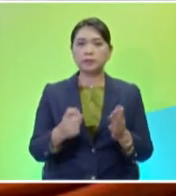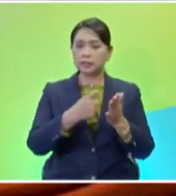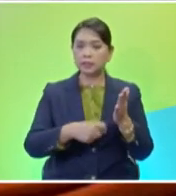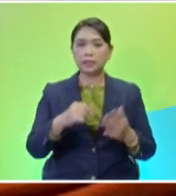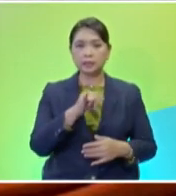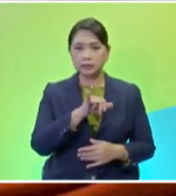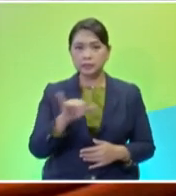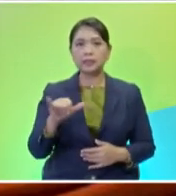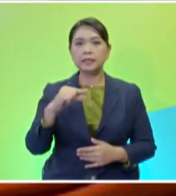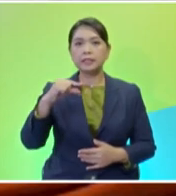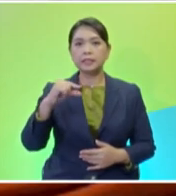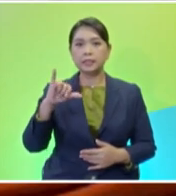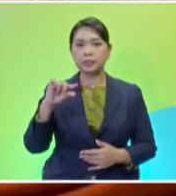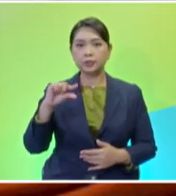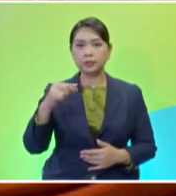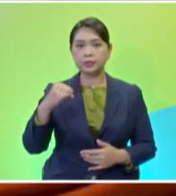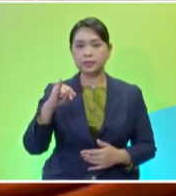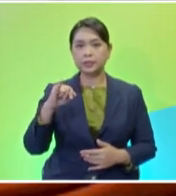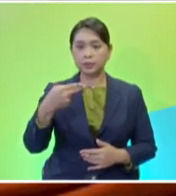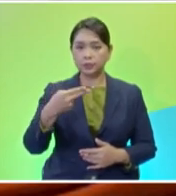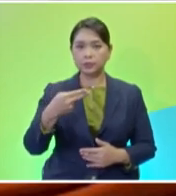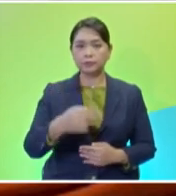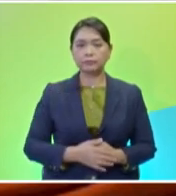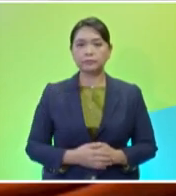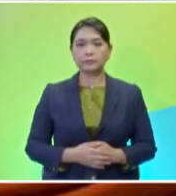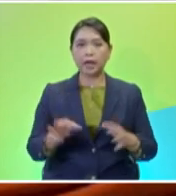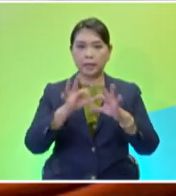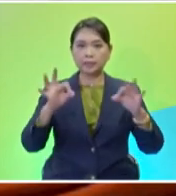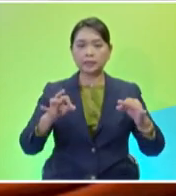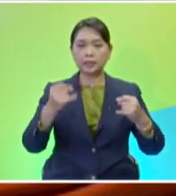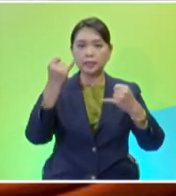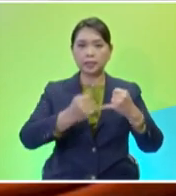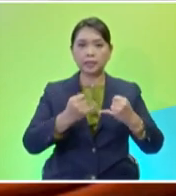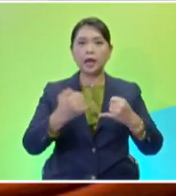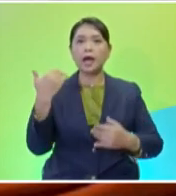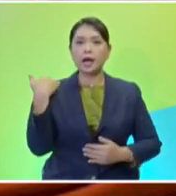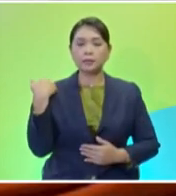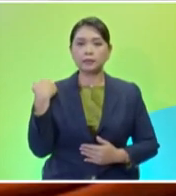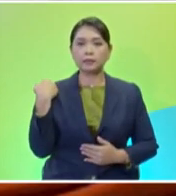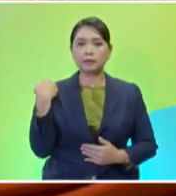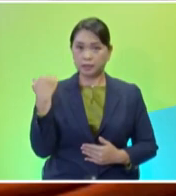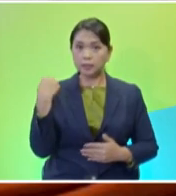Oke kita kunci jawaban itu seterusnya ayat terakhir ada tak nilai